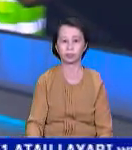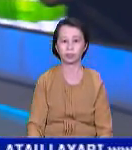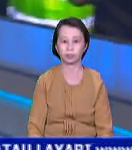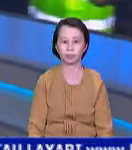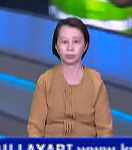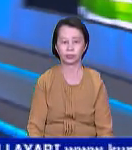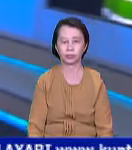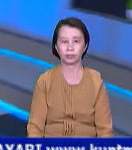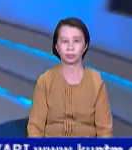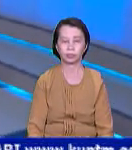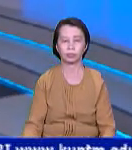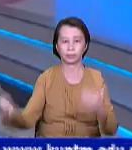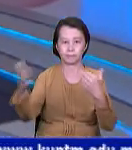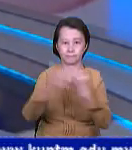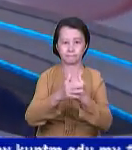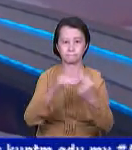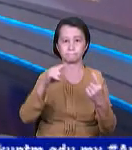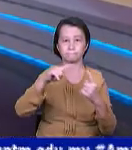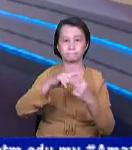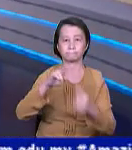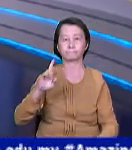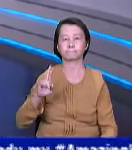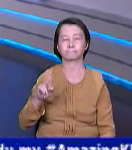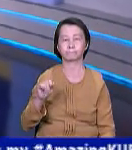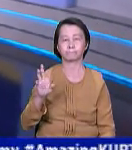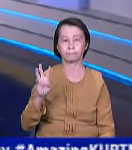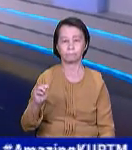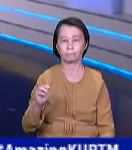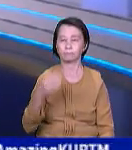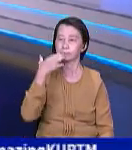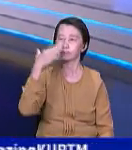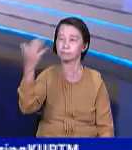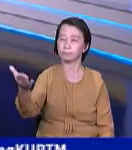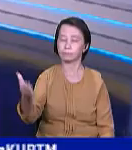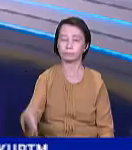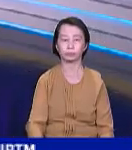selanjutnya. Kita terus kepada Fatil dan Farhatul di Angkasa Puri. Terima kasih.